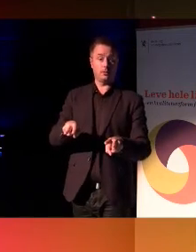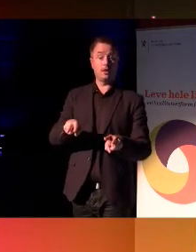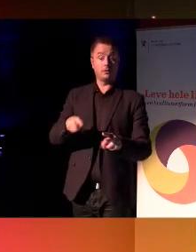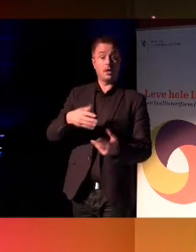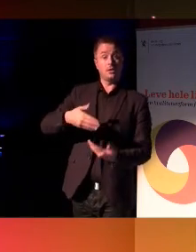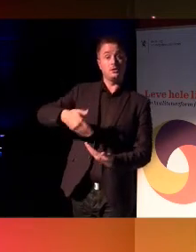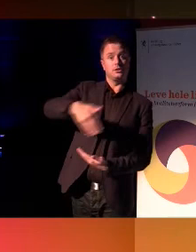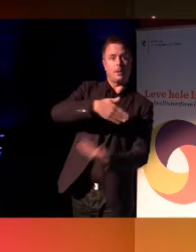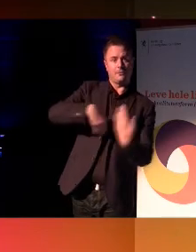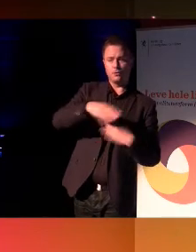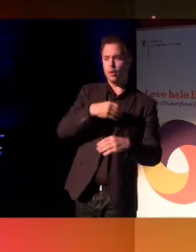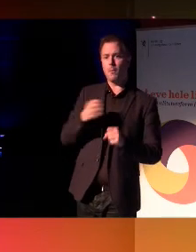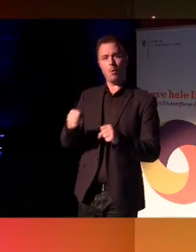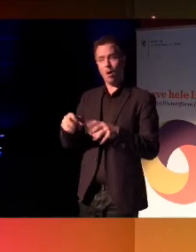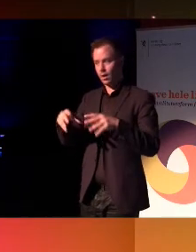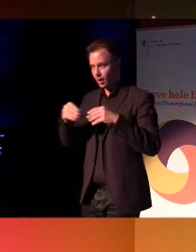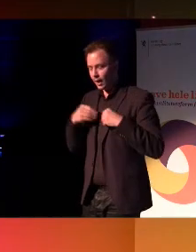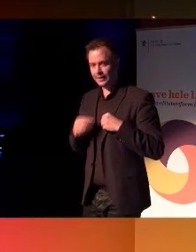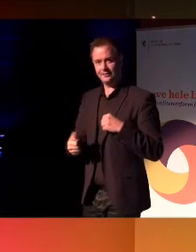vektlegge brukermedvirkning.